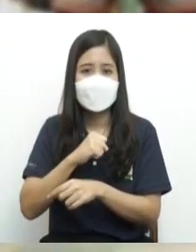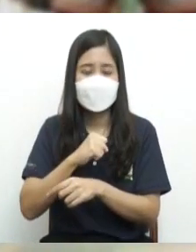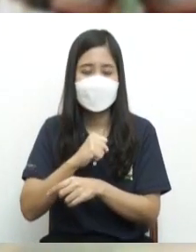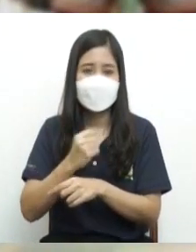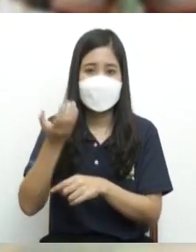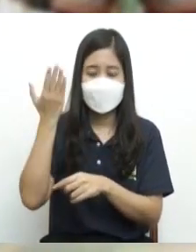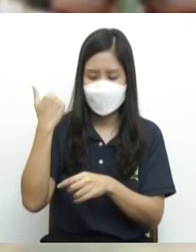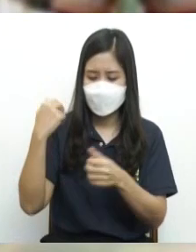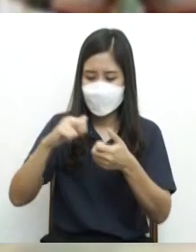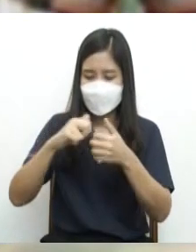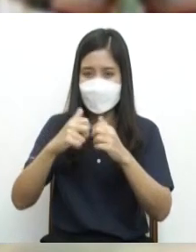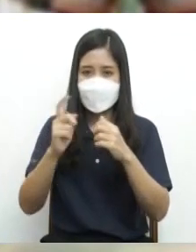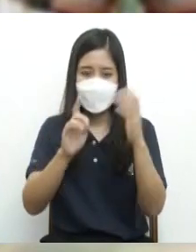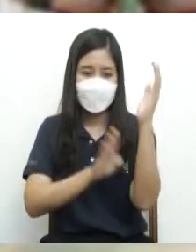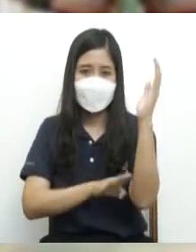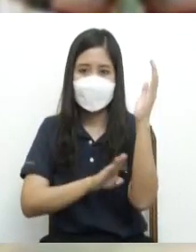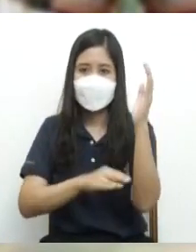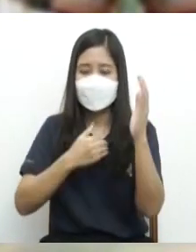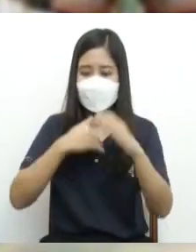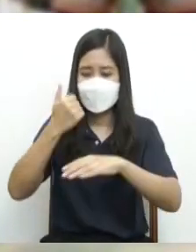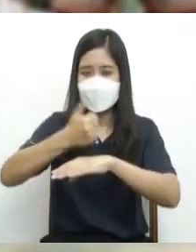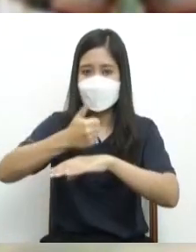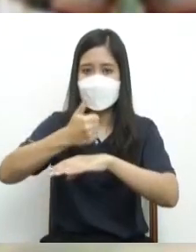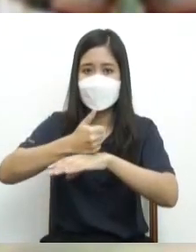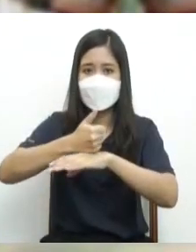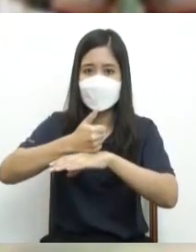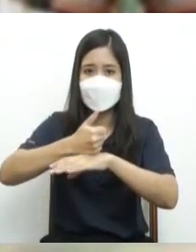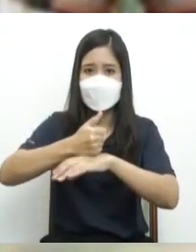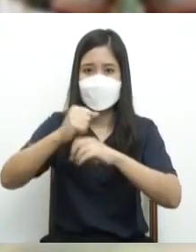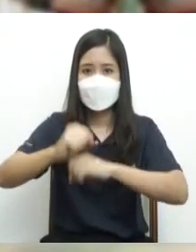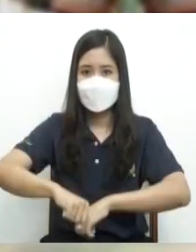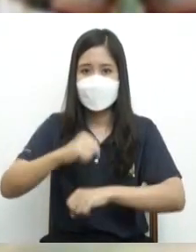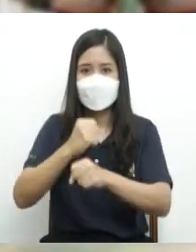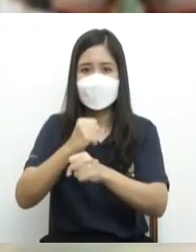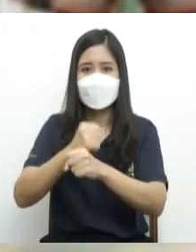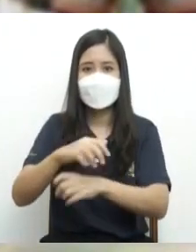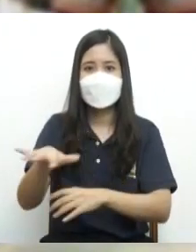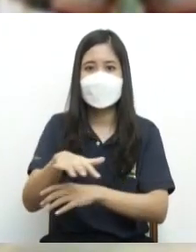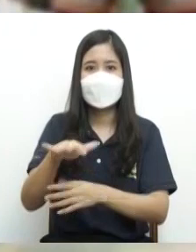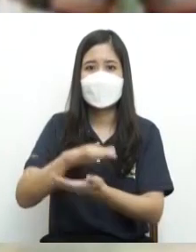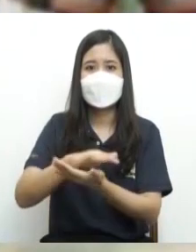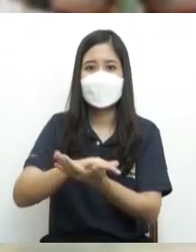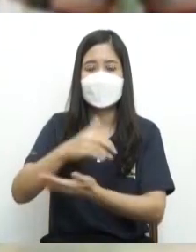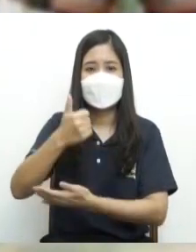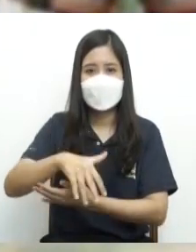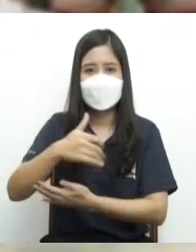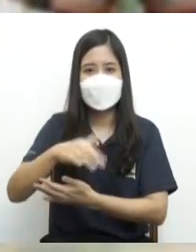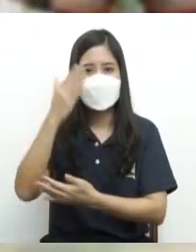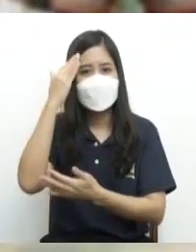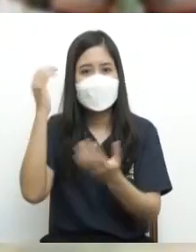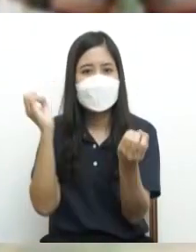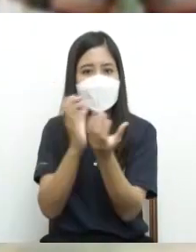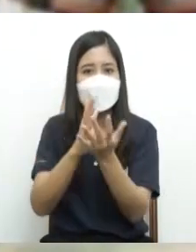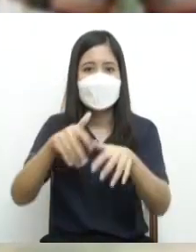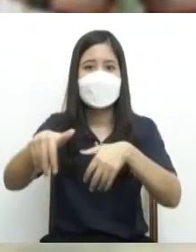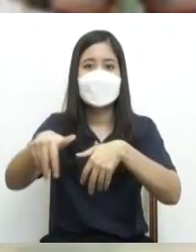องผู้บริหารโรงเรียนไม่สามารถปฏิบัติงานอยู่ในเรียนปกติได้เพราะมีข้อขัดแย้งกับชุมชนท่านสนิทเนื่อง